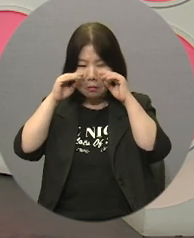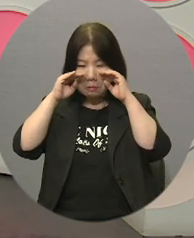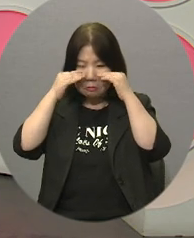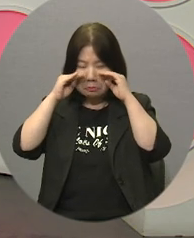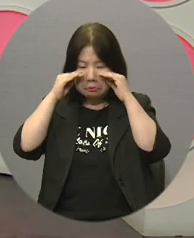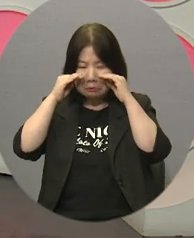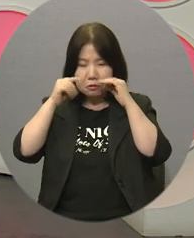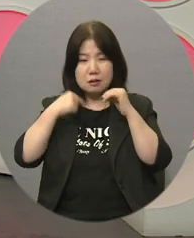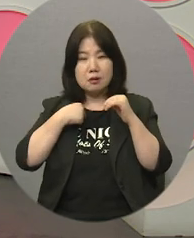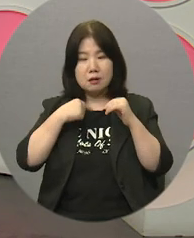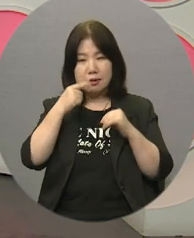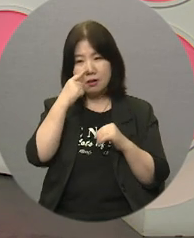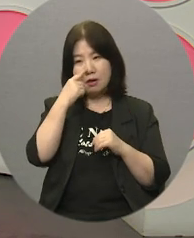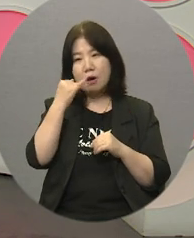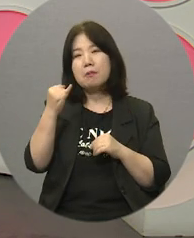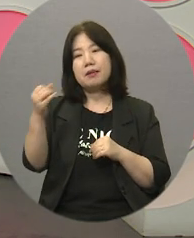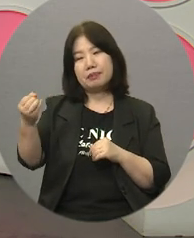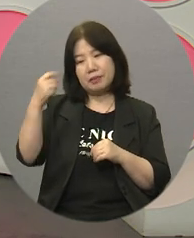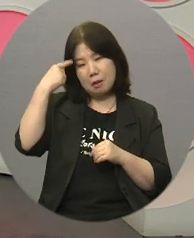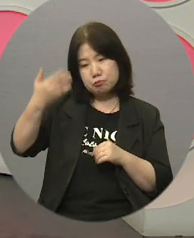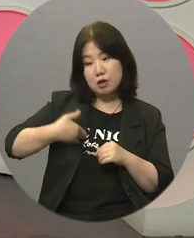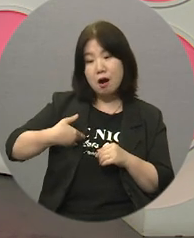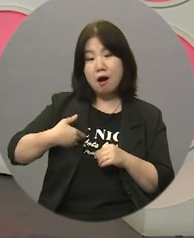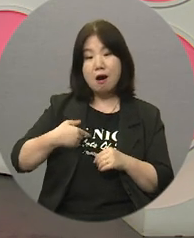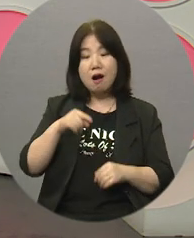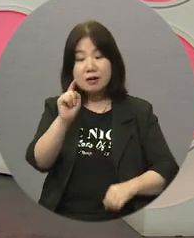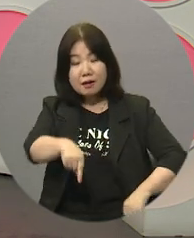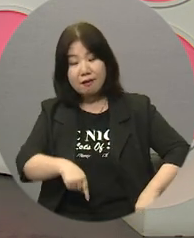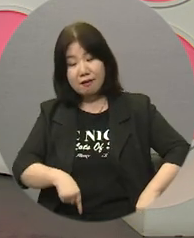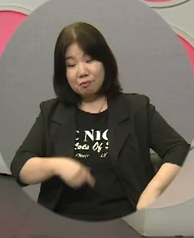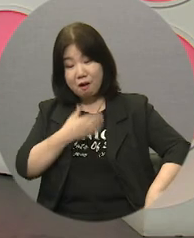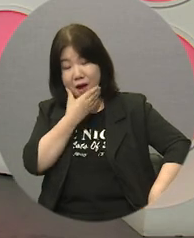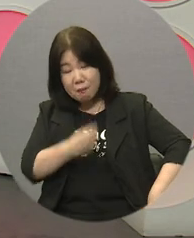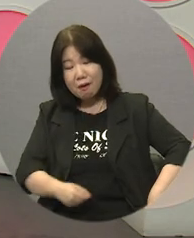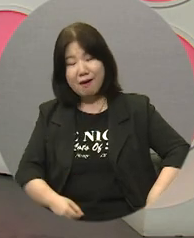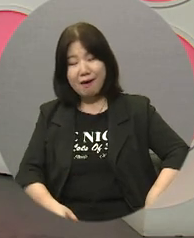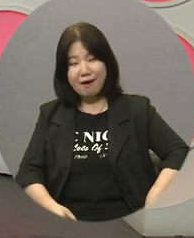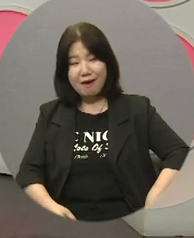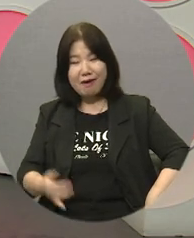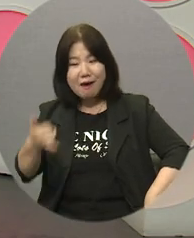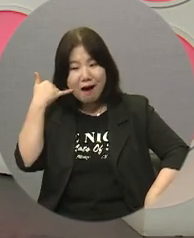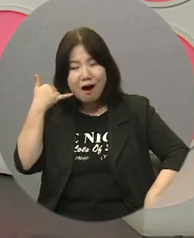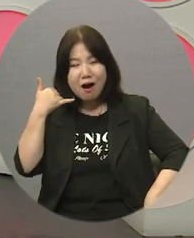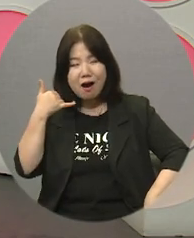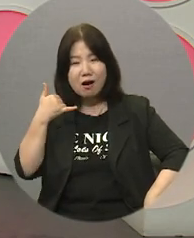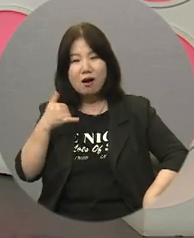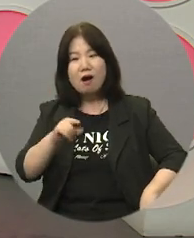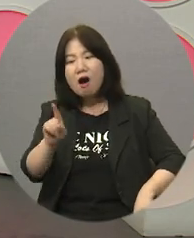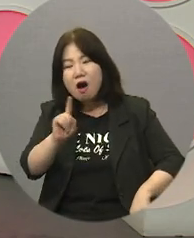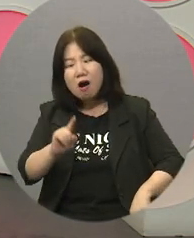엄마가 물었습니다. 그래서 행복하냐?